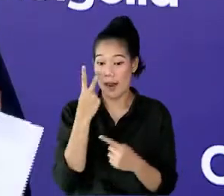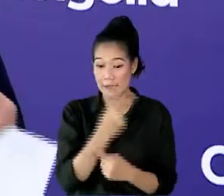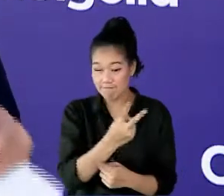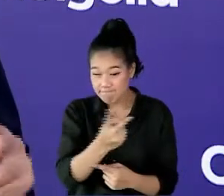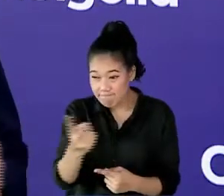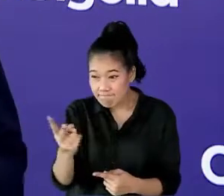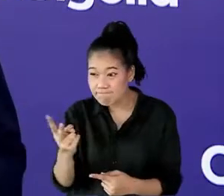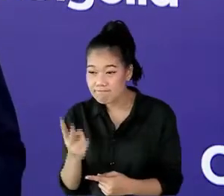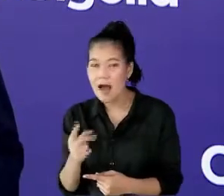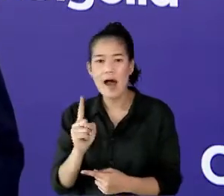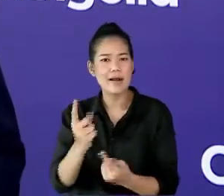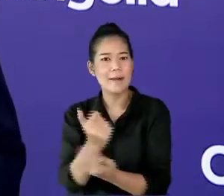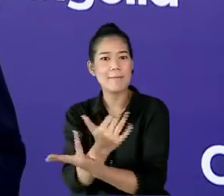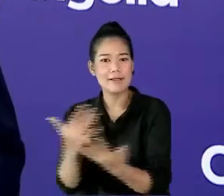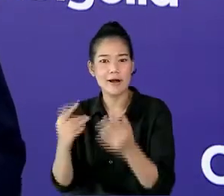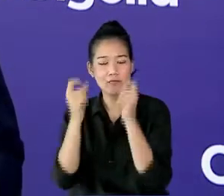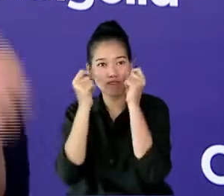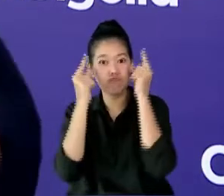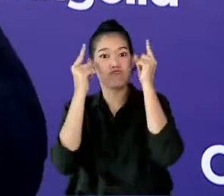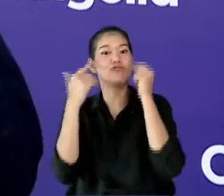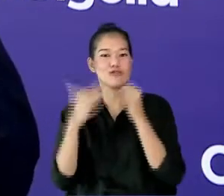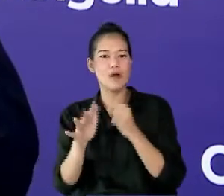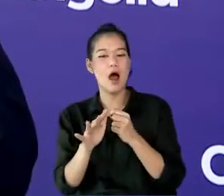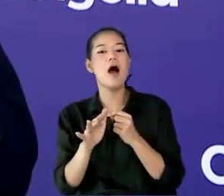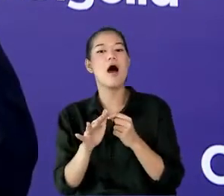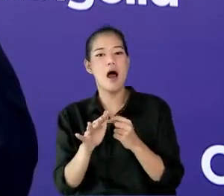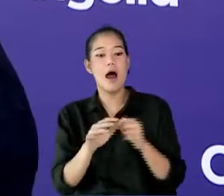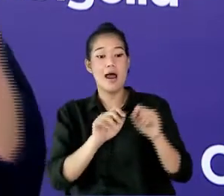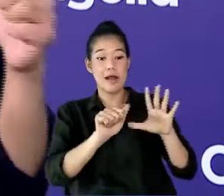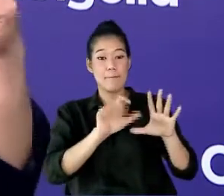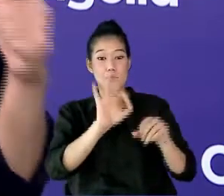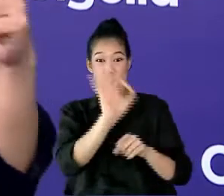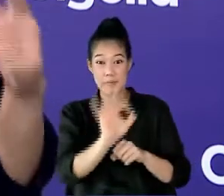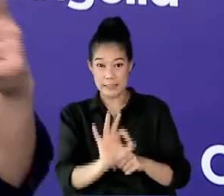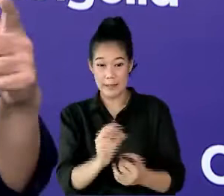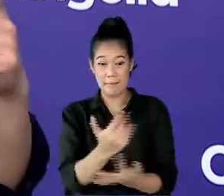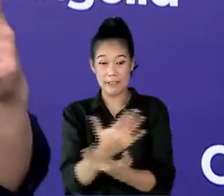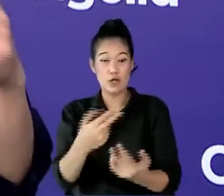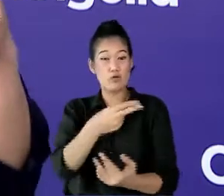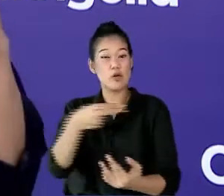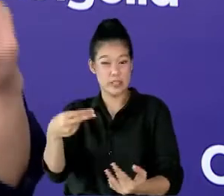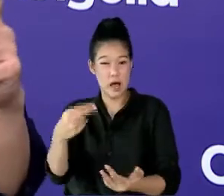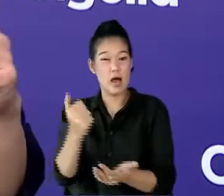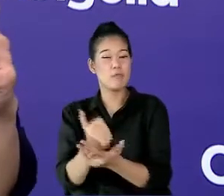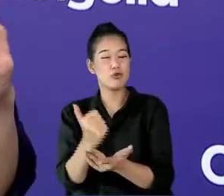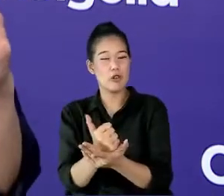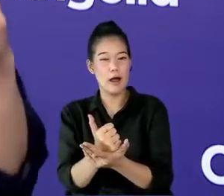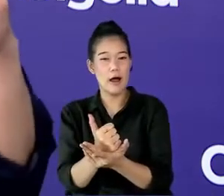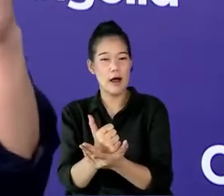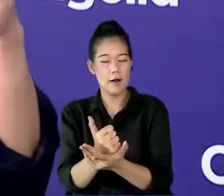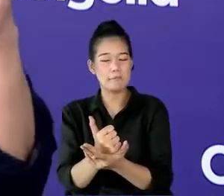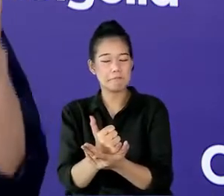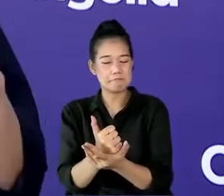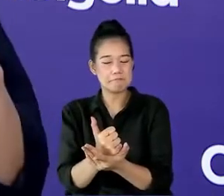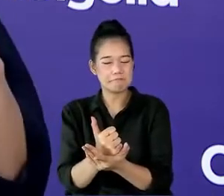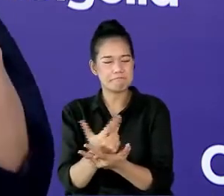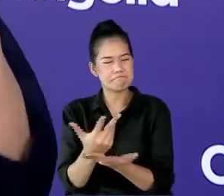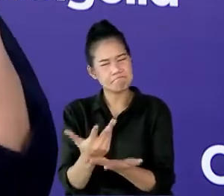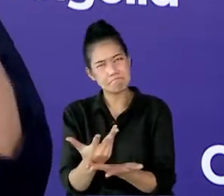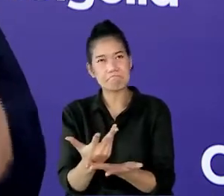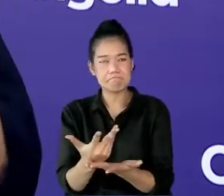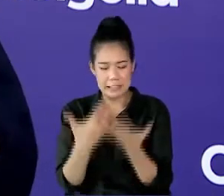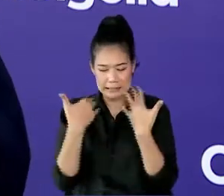lihat ada masyarakat kita yang sudah sadar sebetulnya. 60% masyarakat Indonesia itu sebetulnya sudah dalam